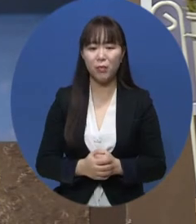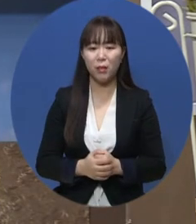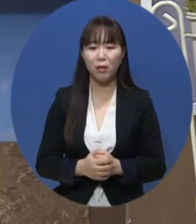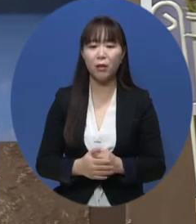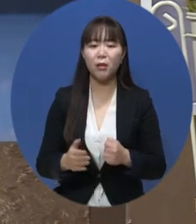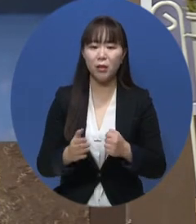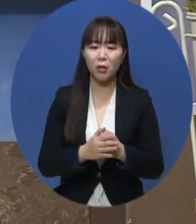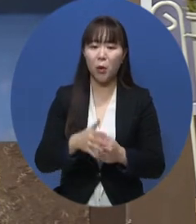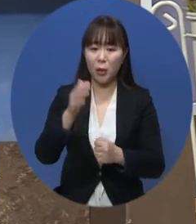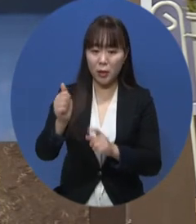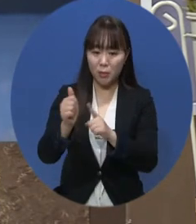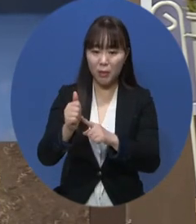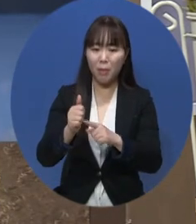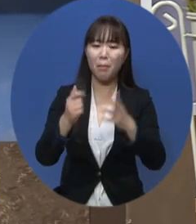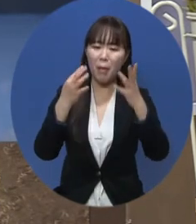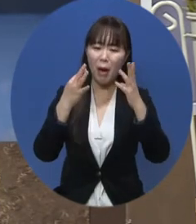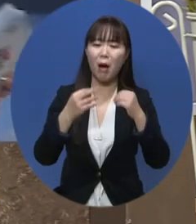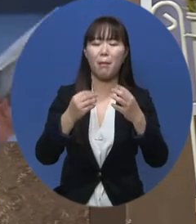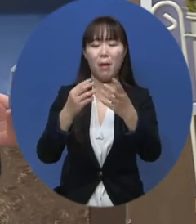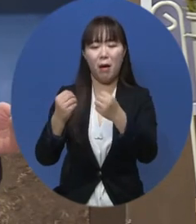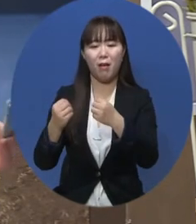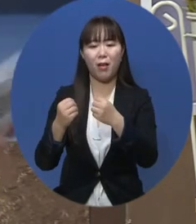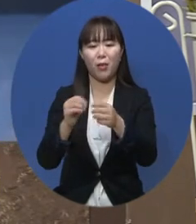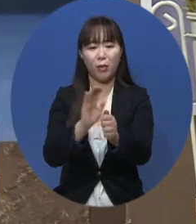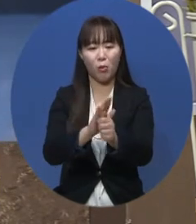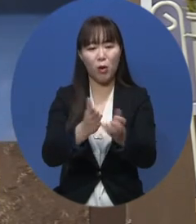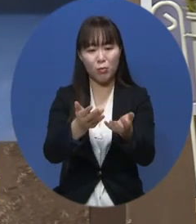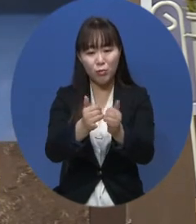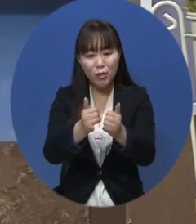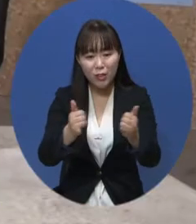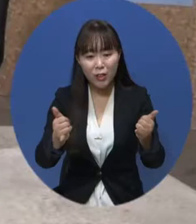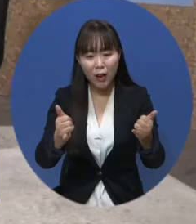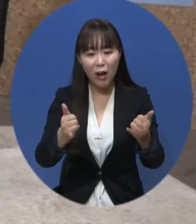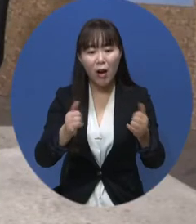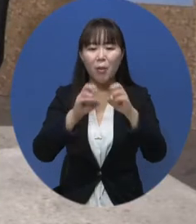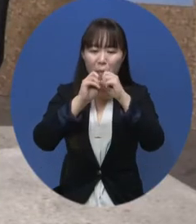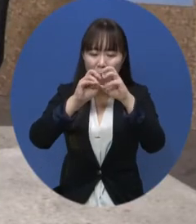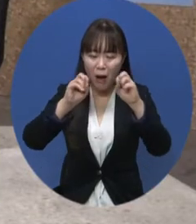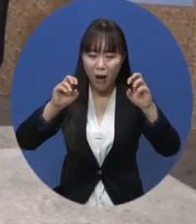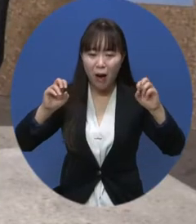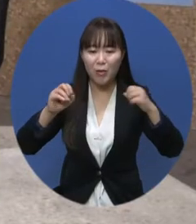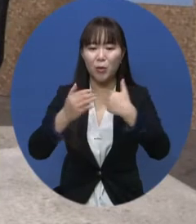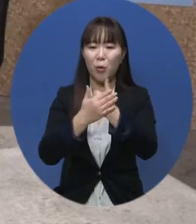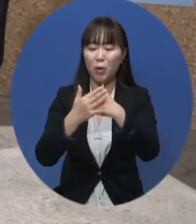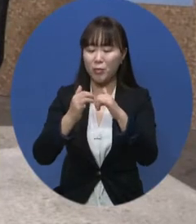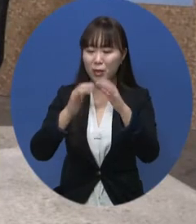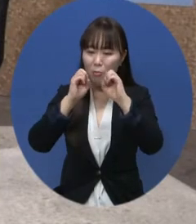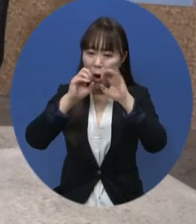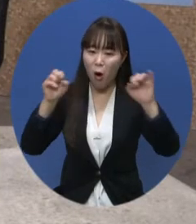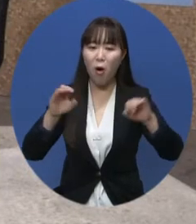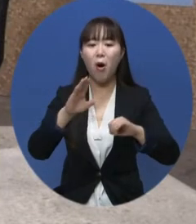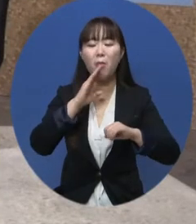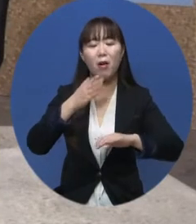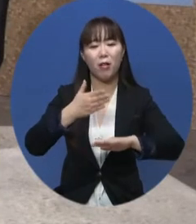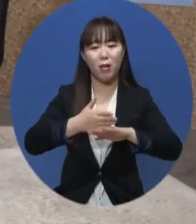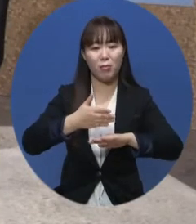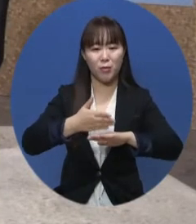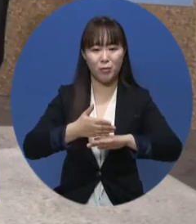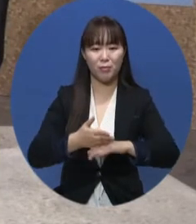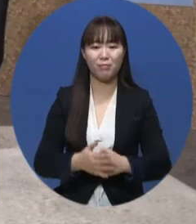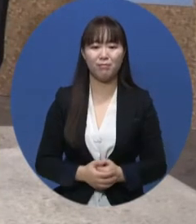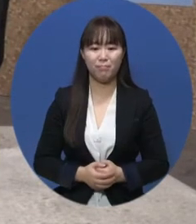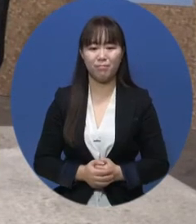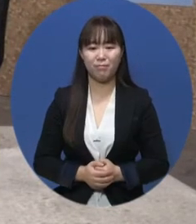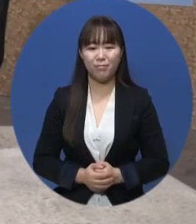때문에 회장님께서 널리 널리 이런 또 도와주신 분들을 알리시고 하는 것도 예. 굉장히 감사한